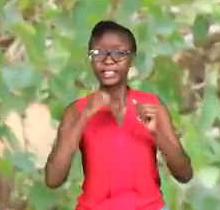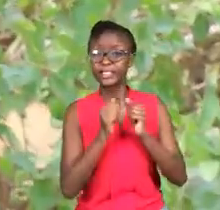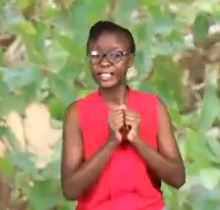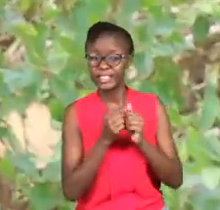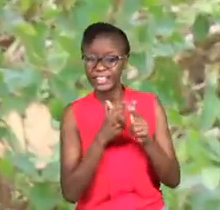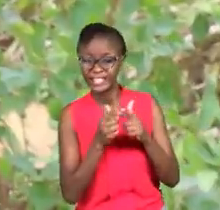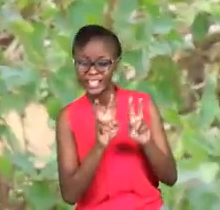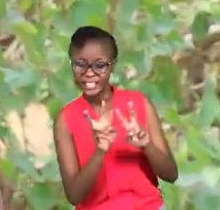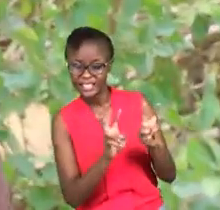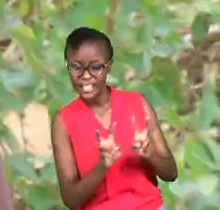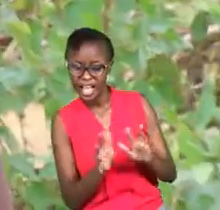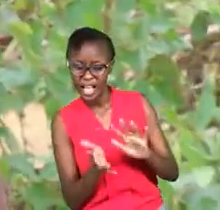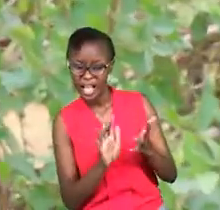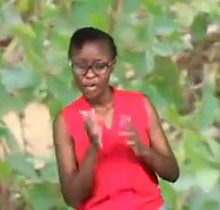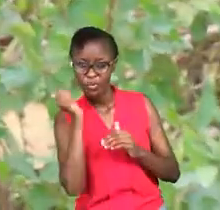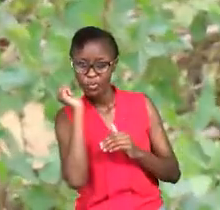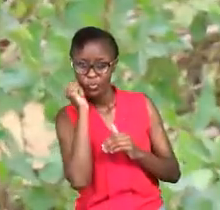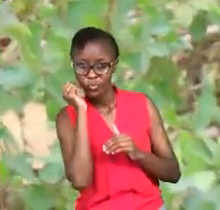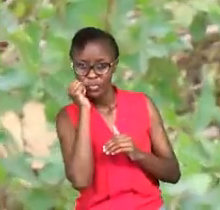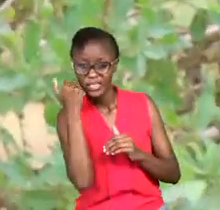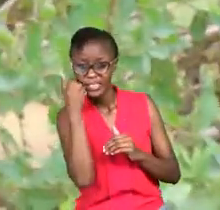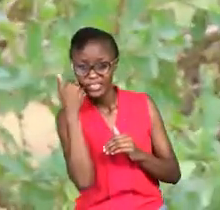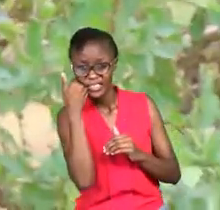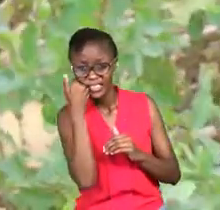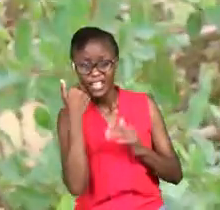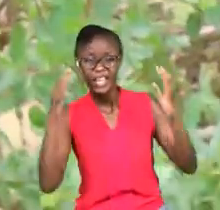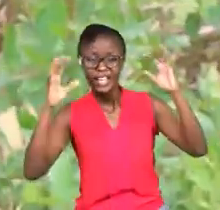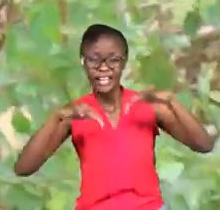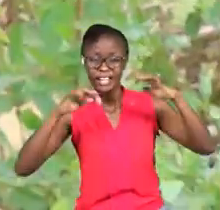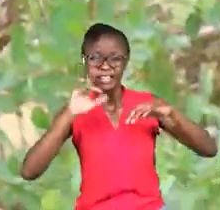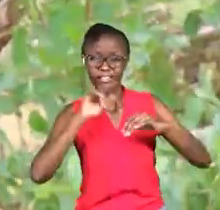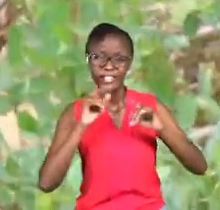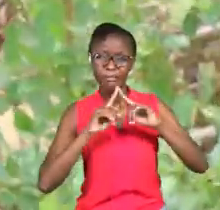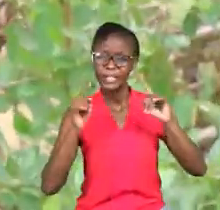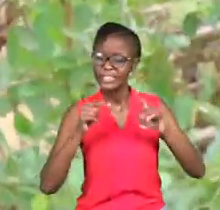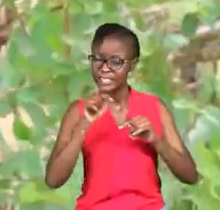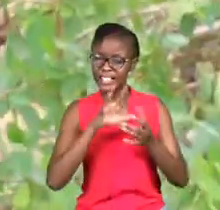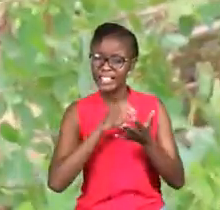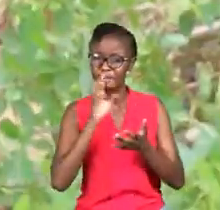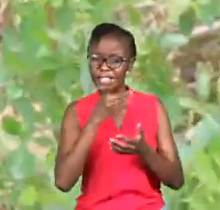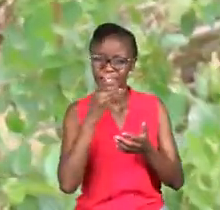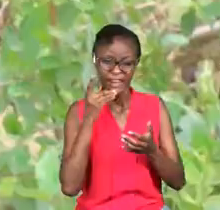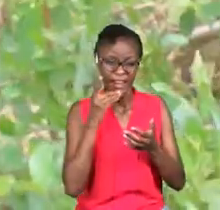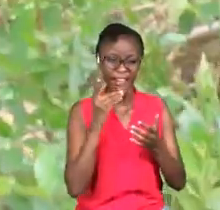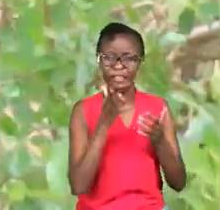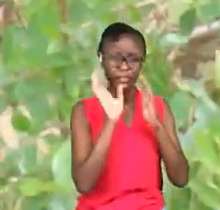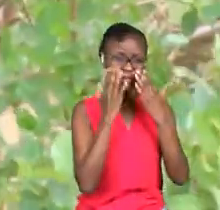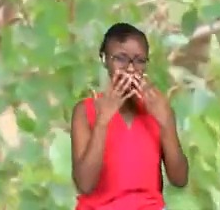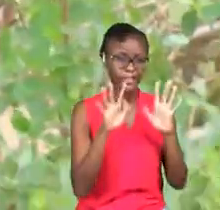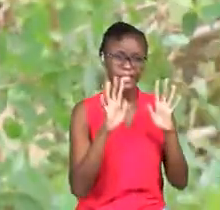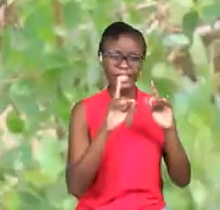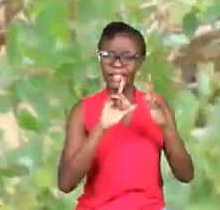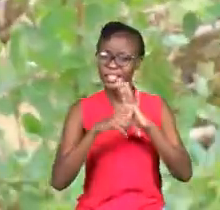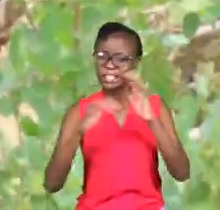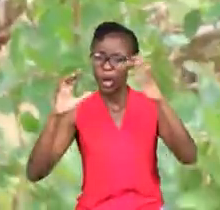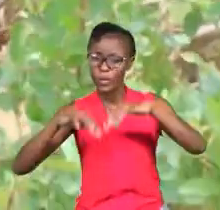magonjo, na mvua amenyesha, gharama ameniingisha, ametumia gharama mingi na tumebita ukami, mvua amenyesha, lakini anaanza